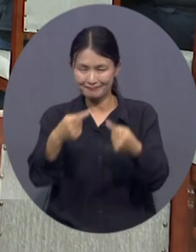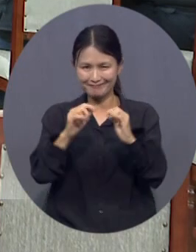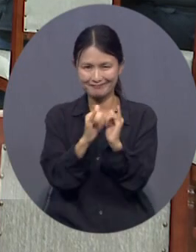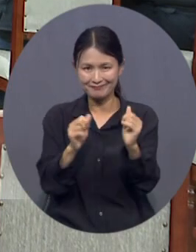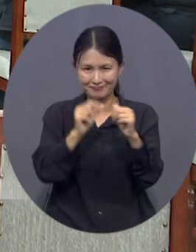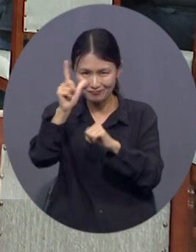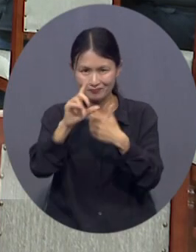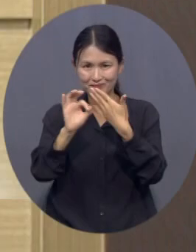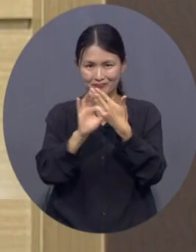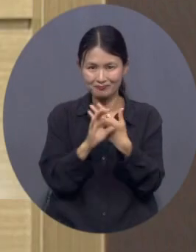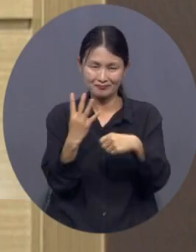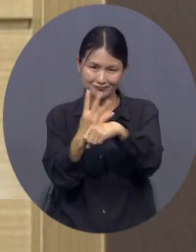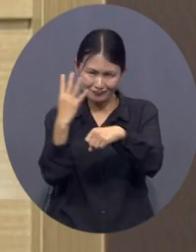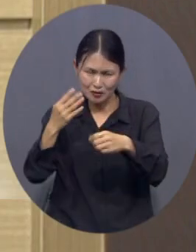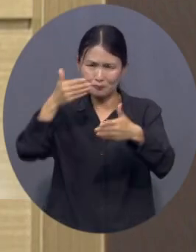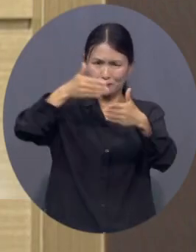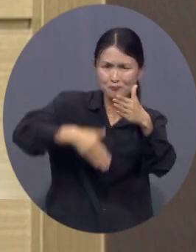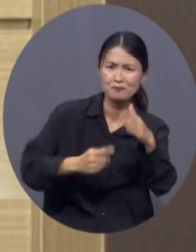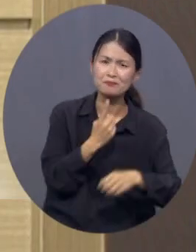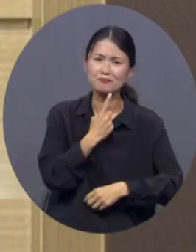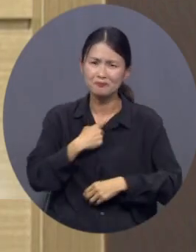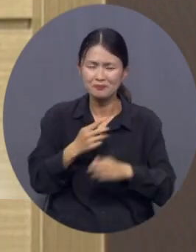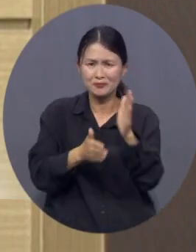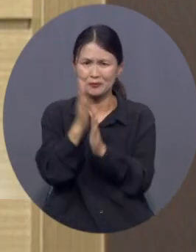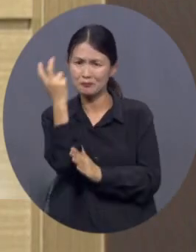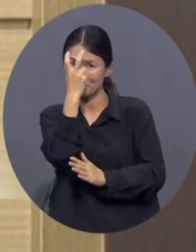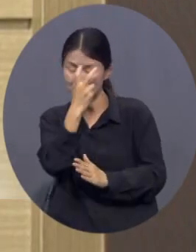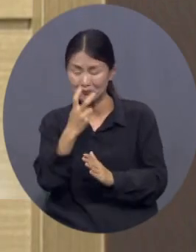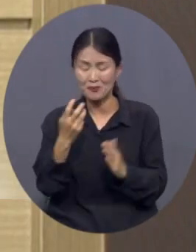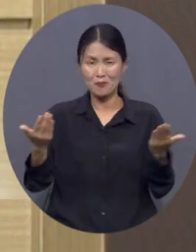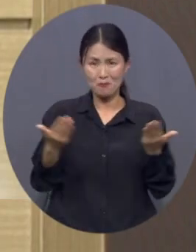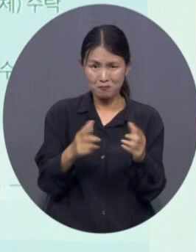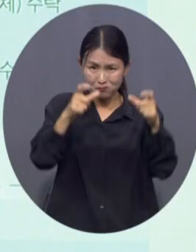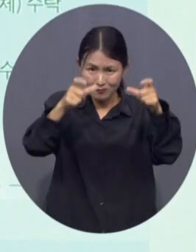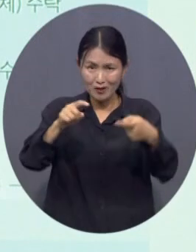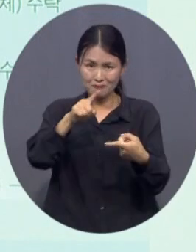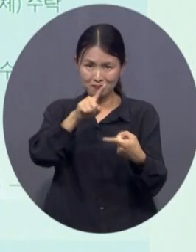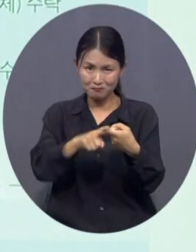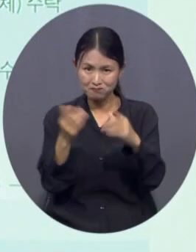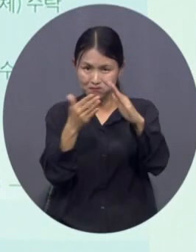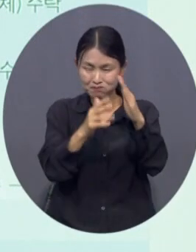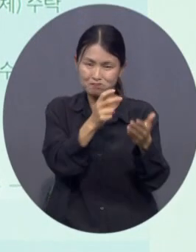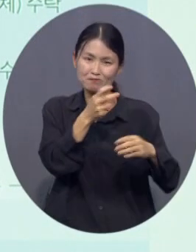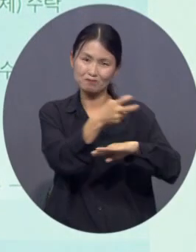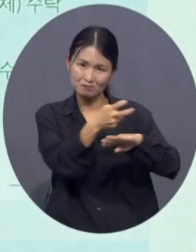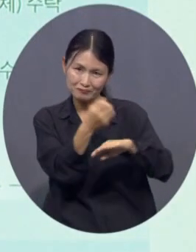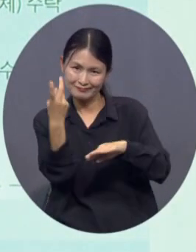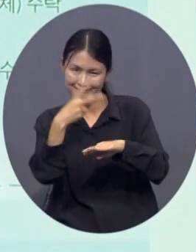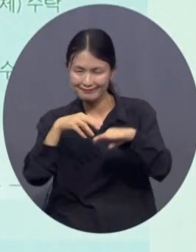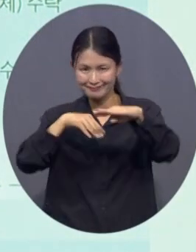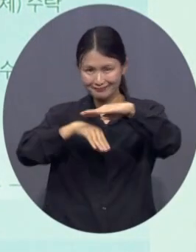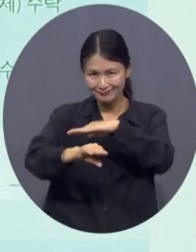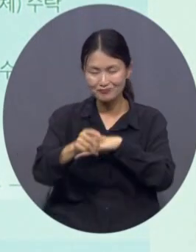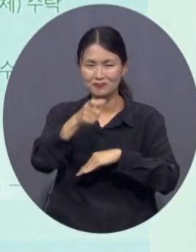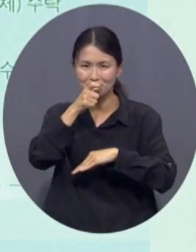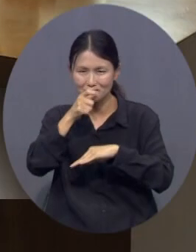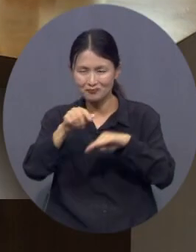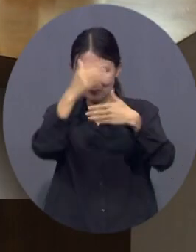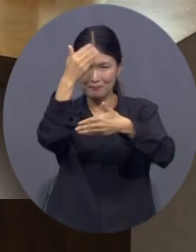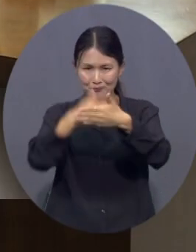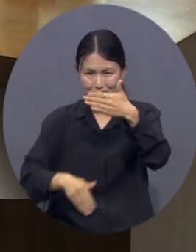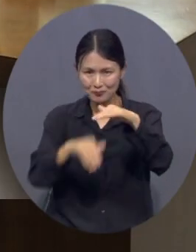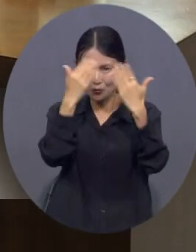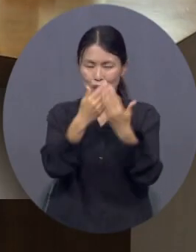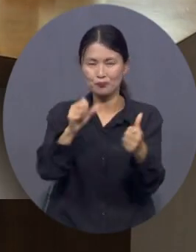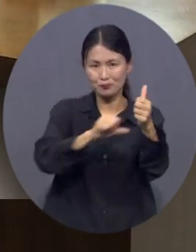참가자들은 4년 전 부결된 시설관리공단 업무 범위에서 공영버스와 하수도 등을 빼고